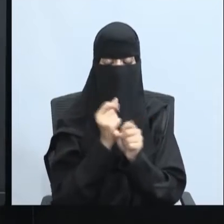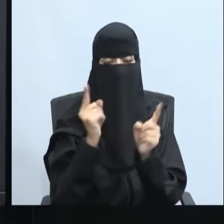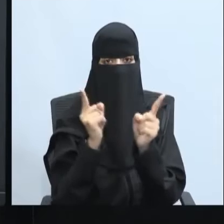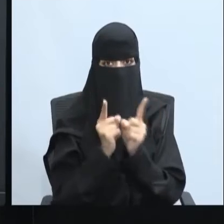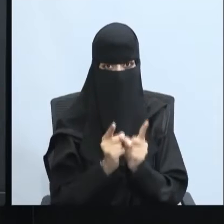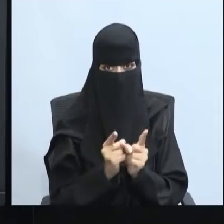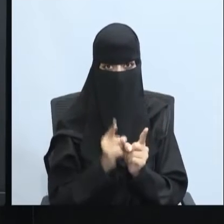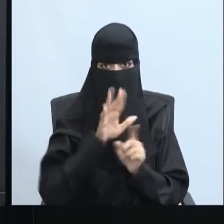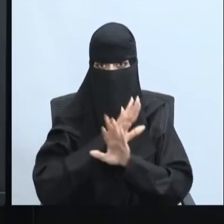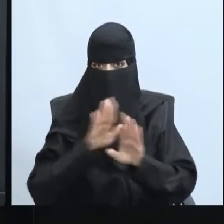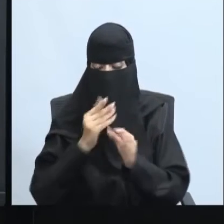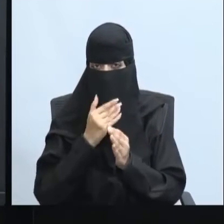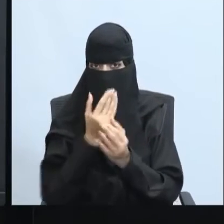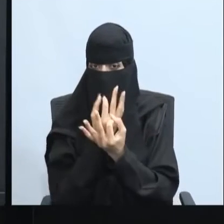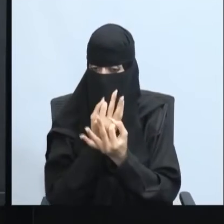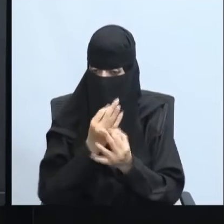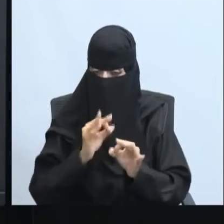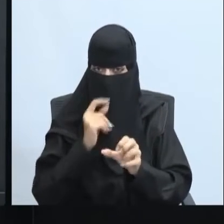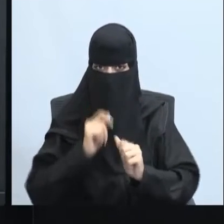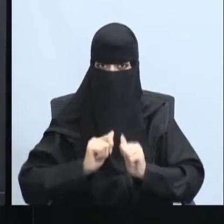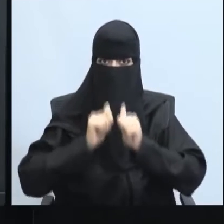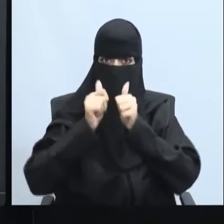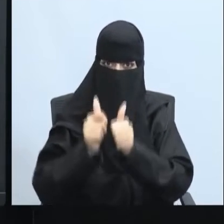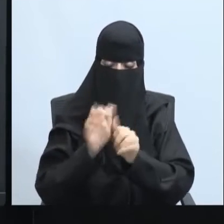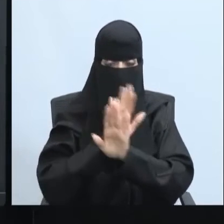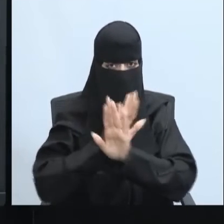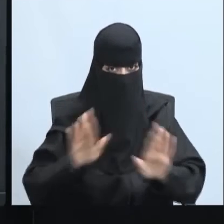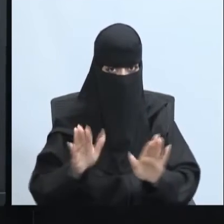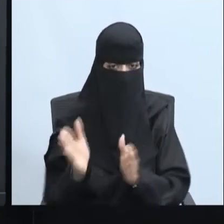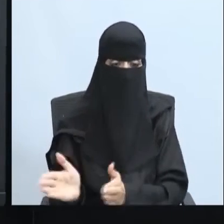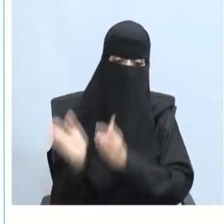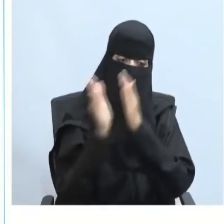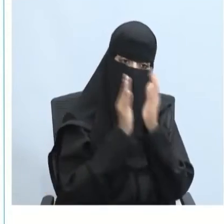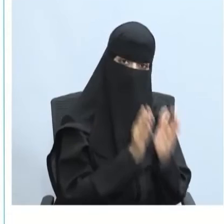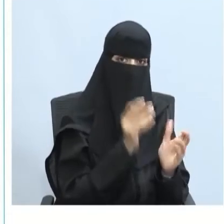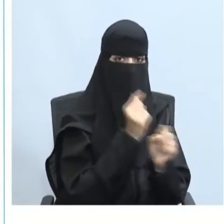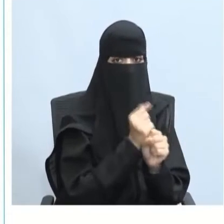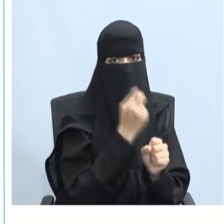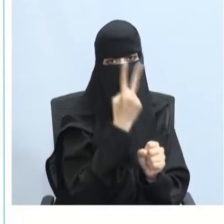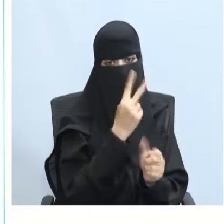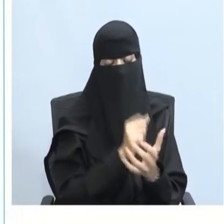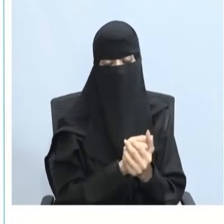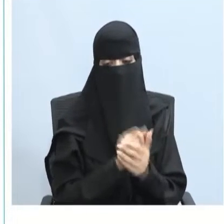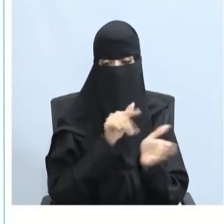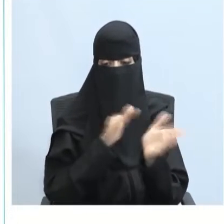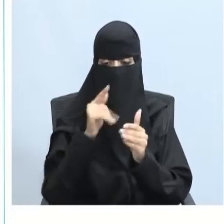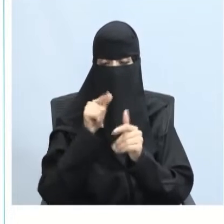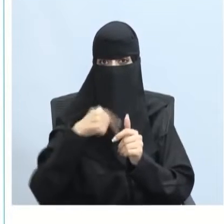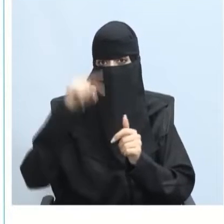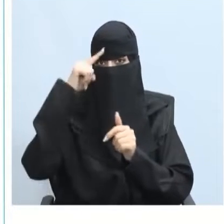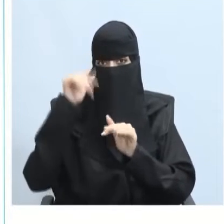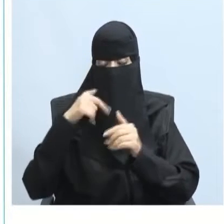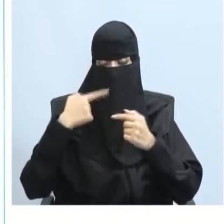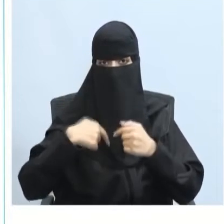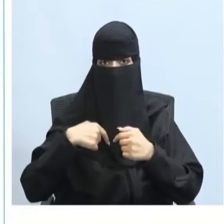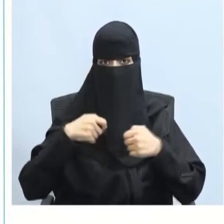وبعدها الانتقال الى عمل اخر مثلا تعد بروفات اللباس